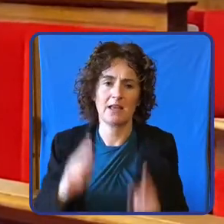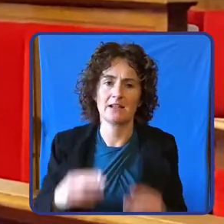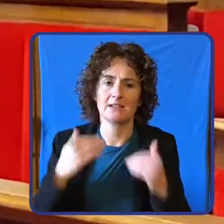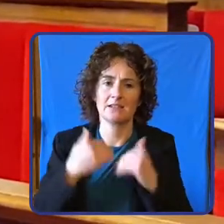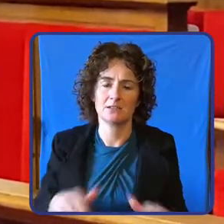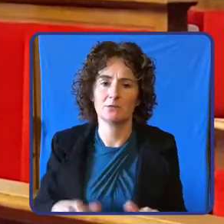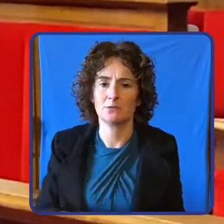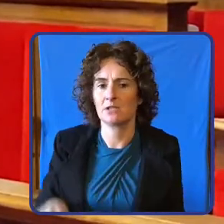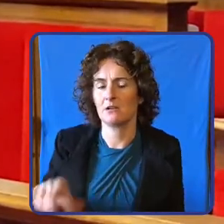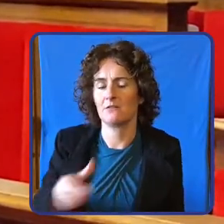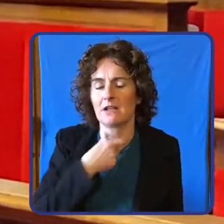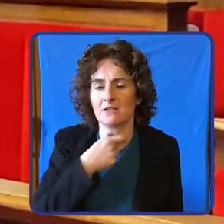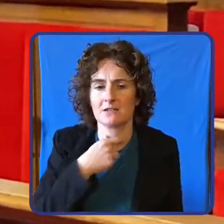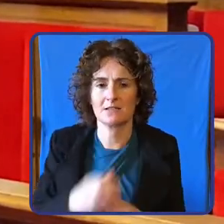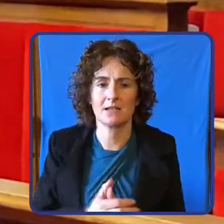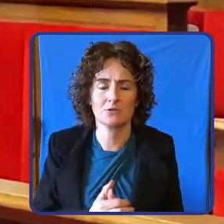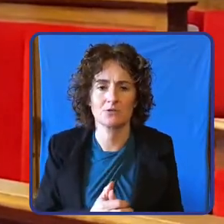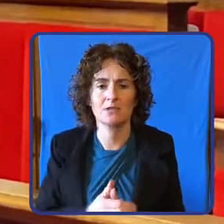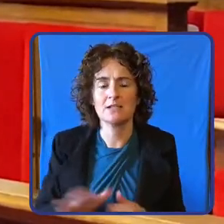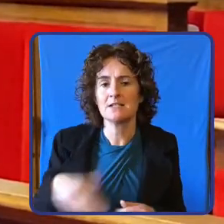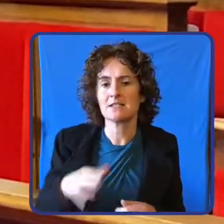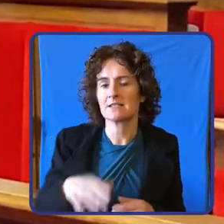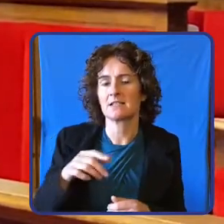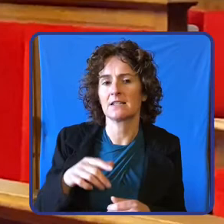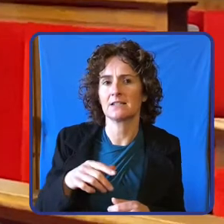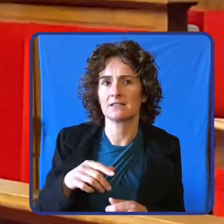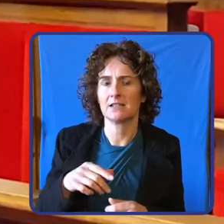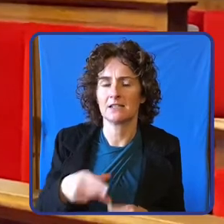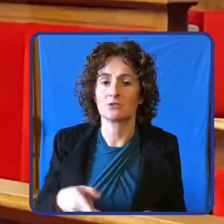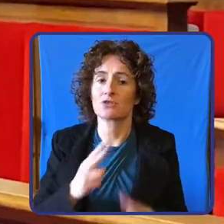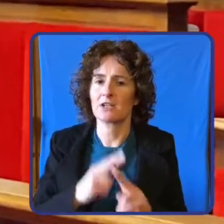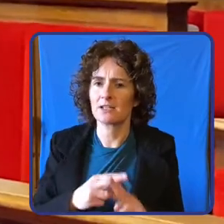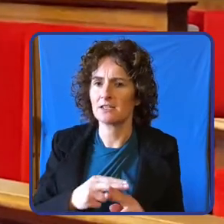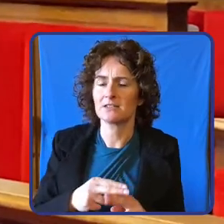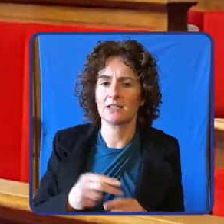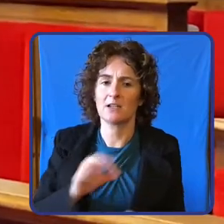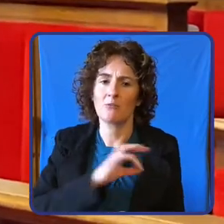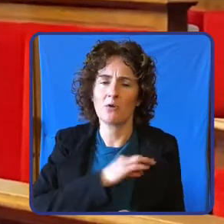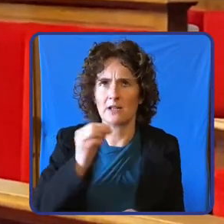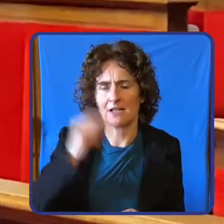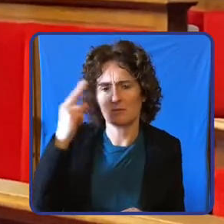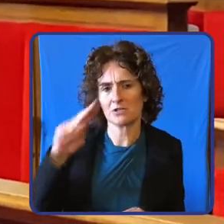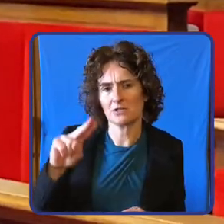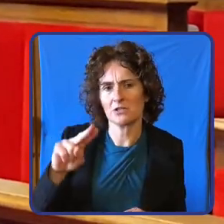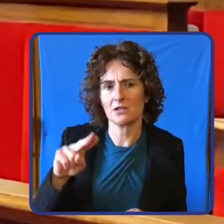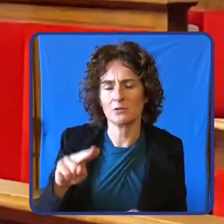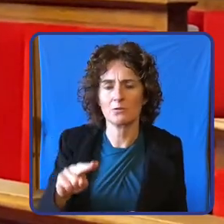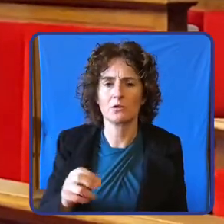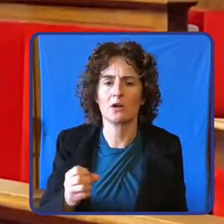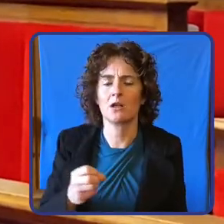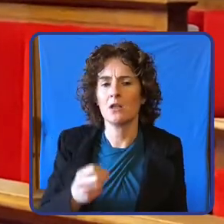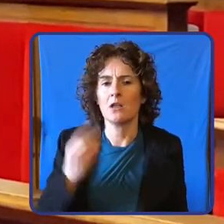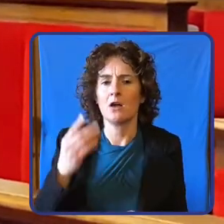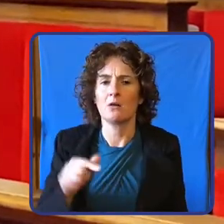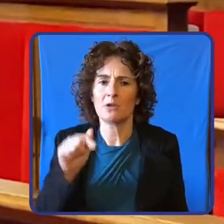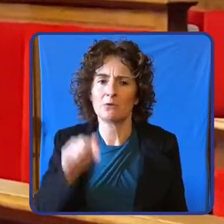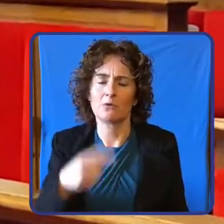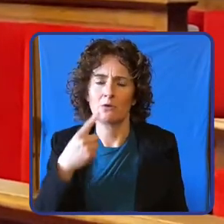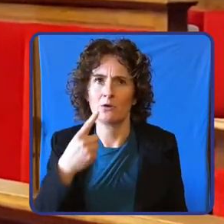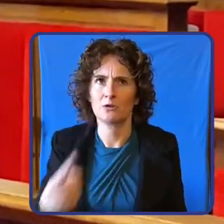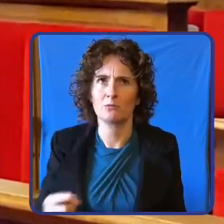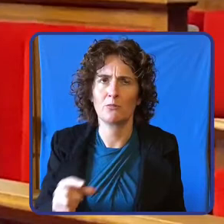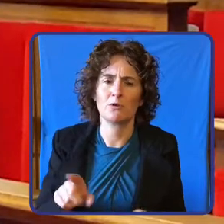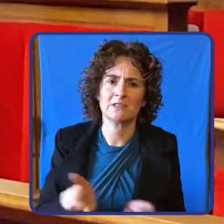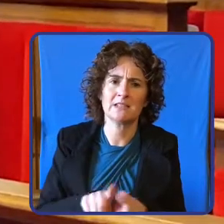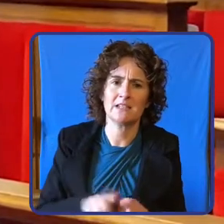beszélt, hogy a nép hogy félre lett vezetve, stb. Akkor szeretnék egy kicsit segíteni. Mikor ön ilyenöket mond egy megyei város közgyűlésében,